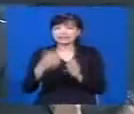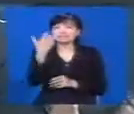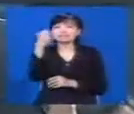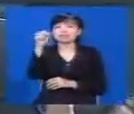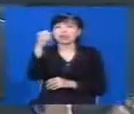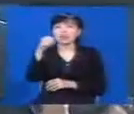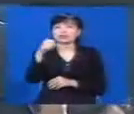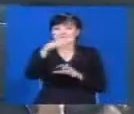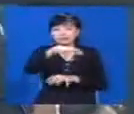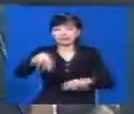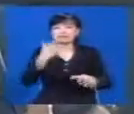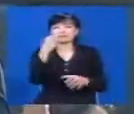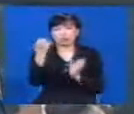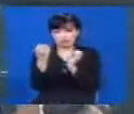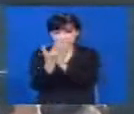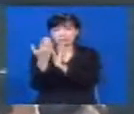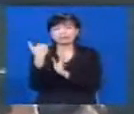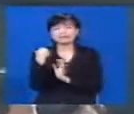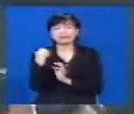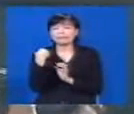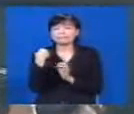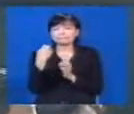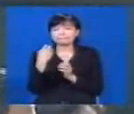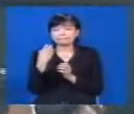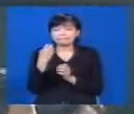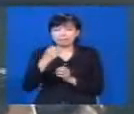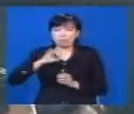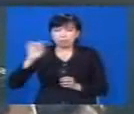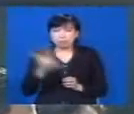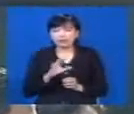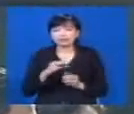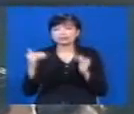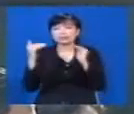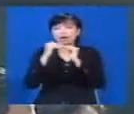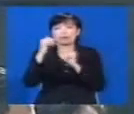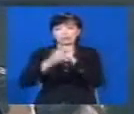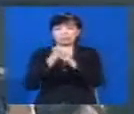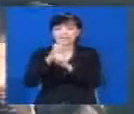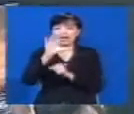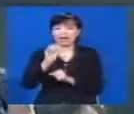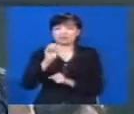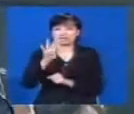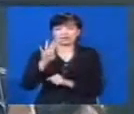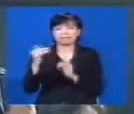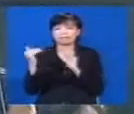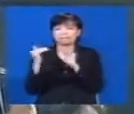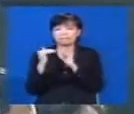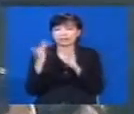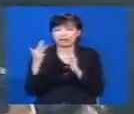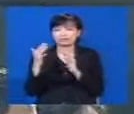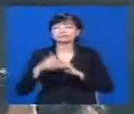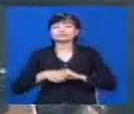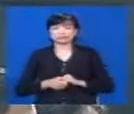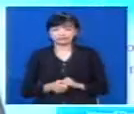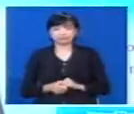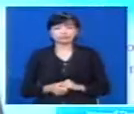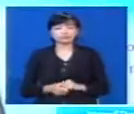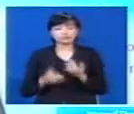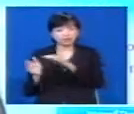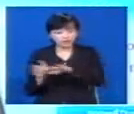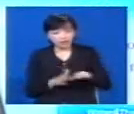ก็จะเป็นข้อกังวลท่านประเมินว่าปีนี้ดูแล้วจะน่าเป็นกังวลไหมครับ ป้องกันอะไรไว้ก่อนอย่างไรต่อ หนึ่งน